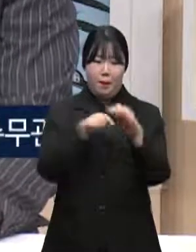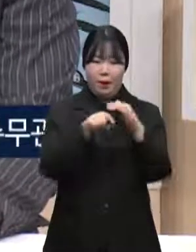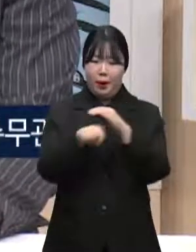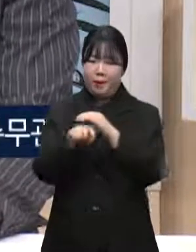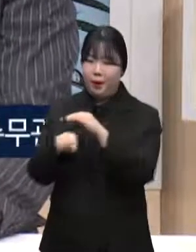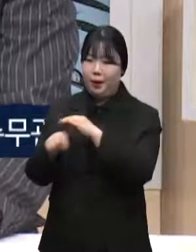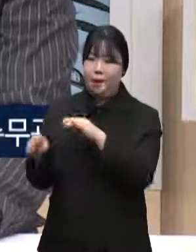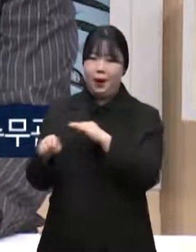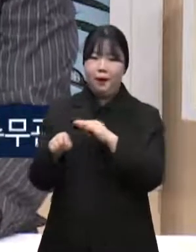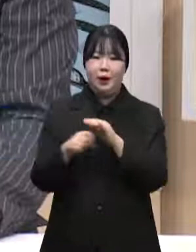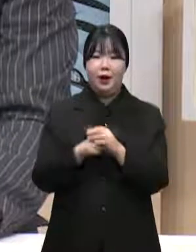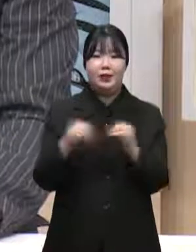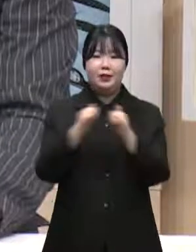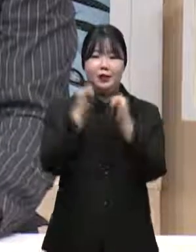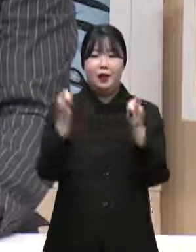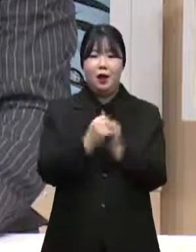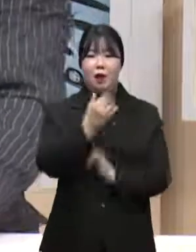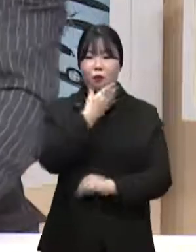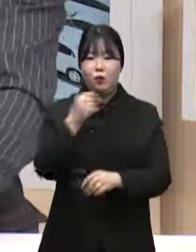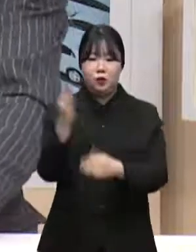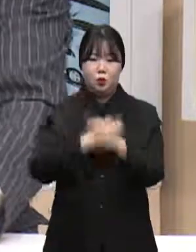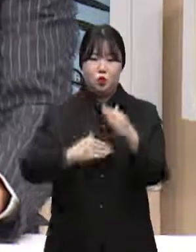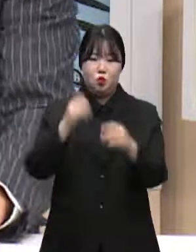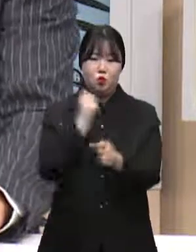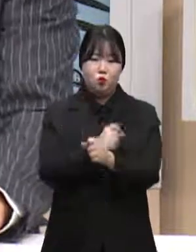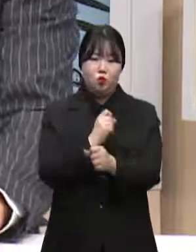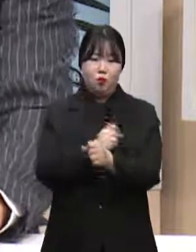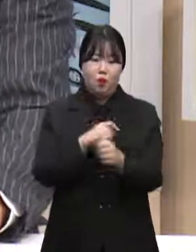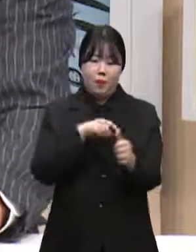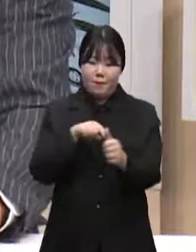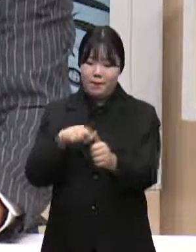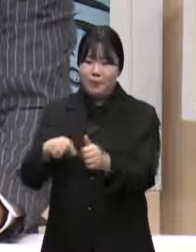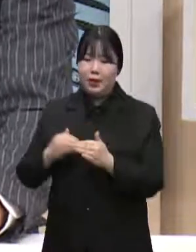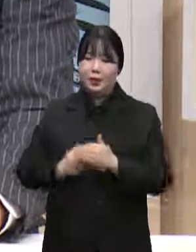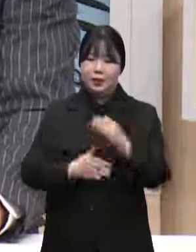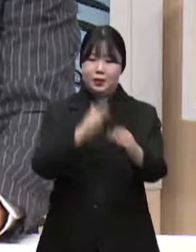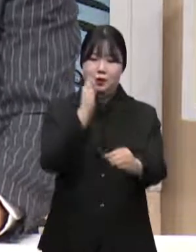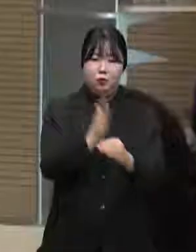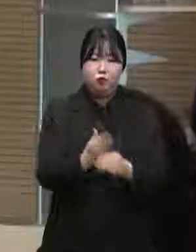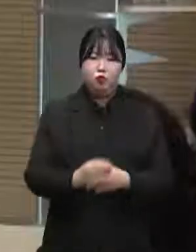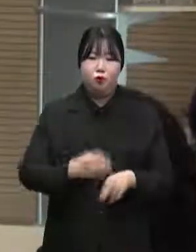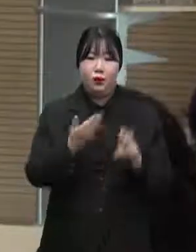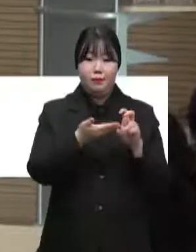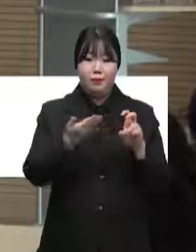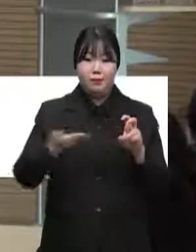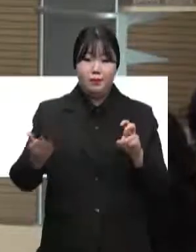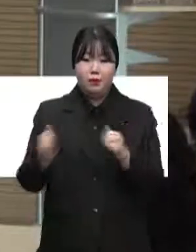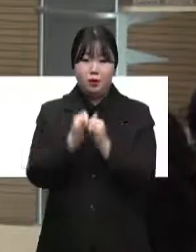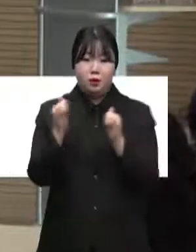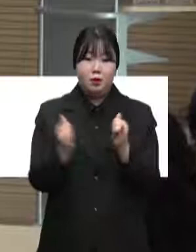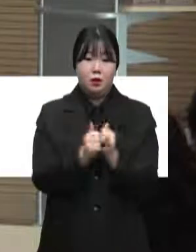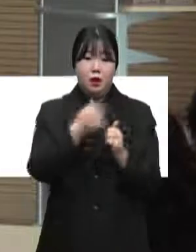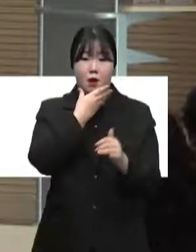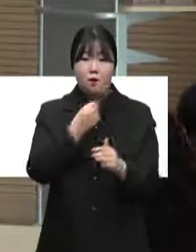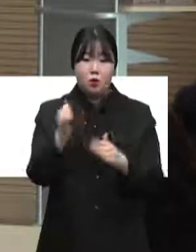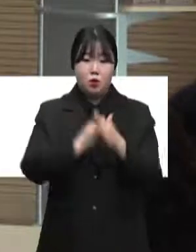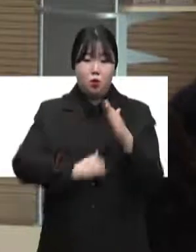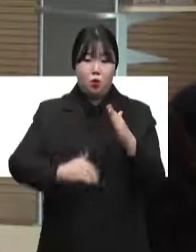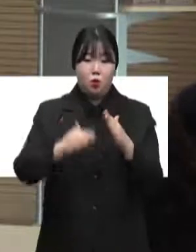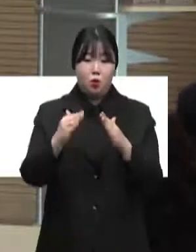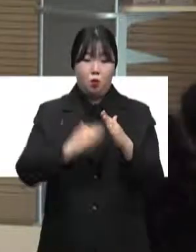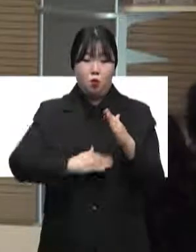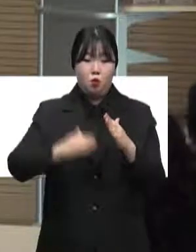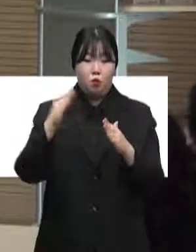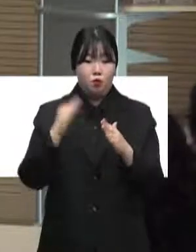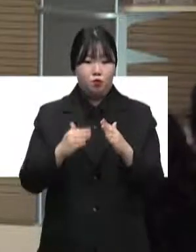사회복지공무원 역량 강화를 위한 강연을 진행하고 있습니다 미 출구 명예 사회복지공무원은 위기가 9